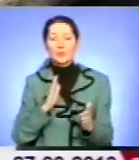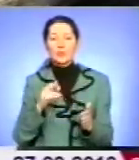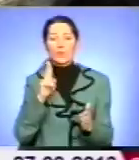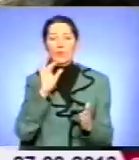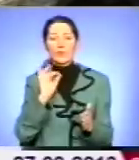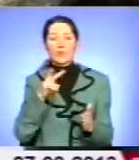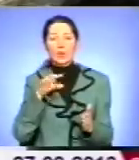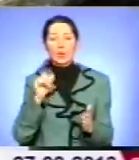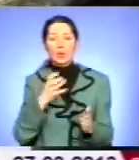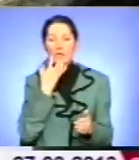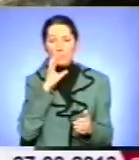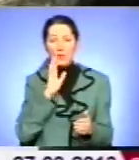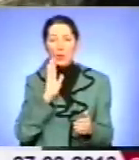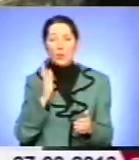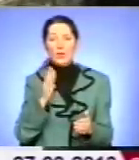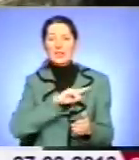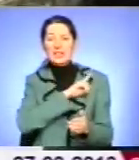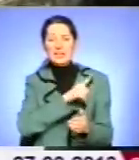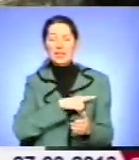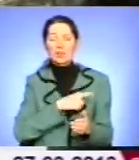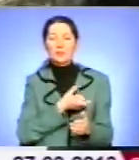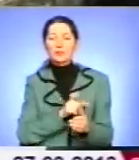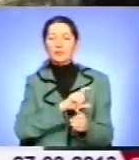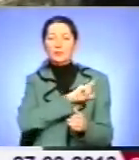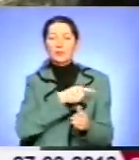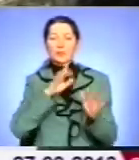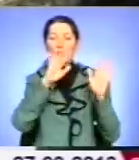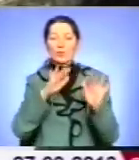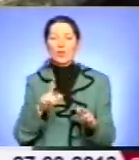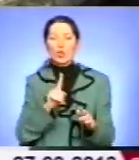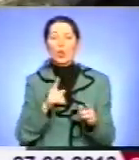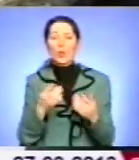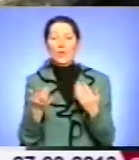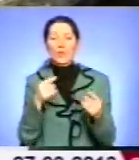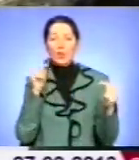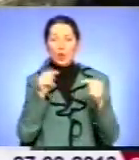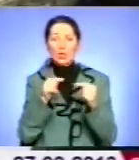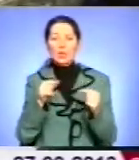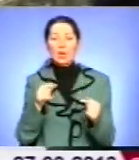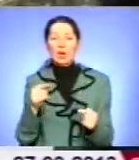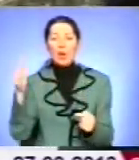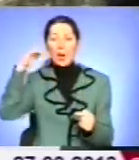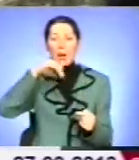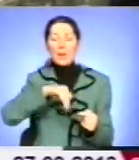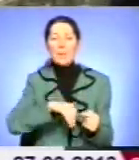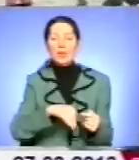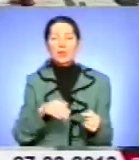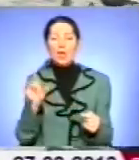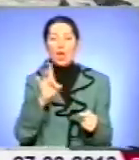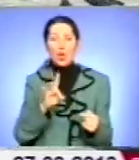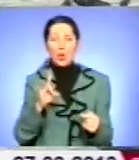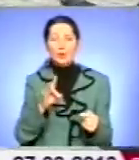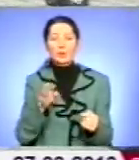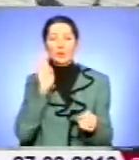і мали би сильні і дуже сильні опади, особливо це стосується Карпатського регіону, нашого південного регіону, то, звичайно, рівні води будуть підніматися.